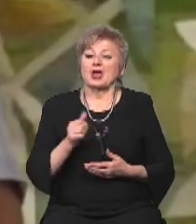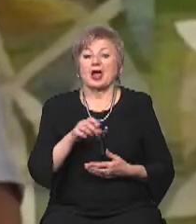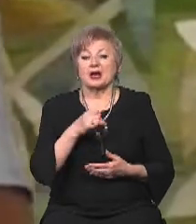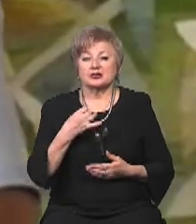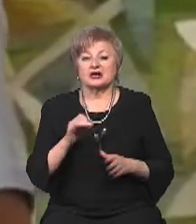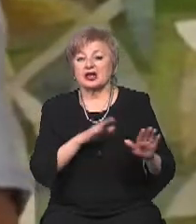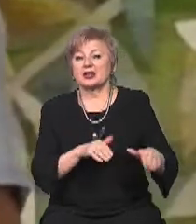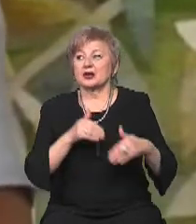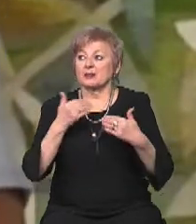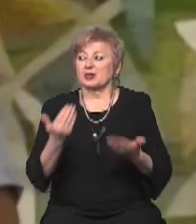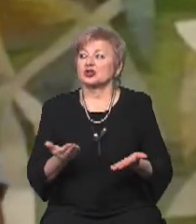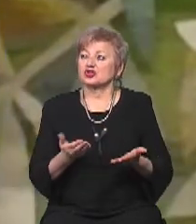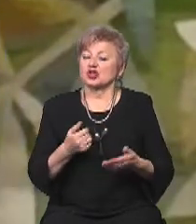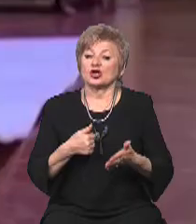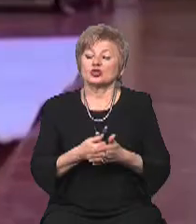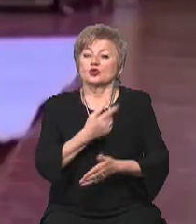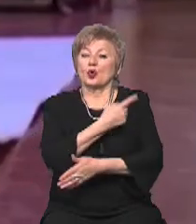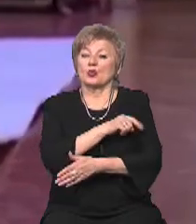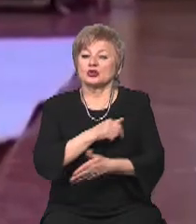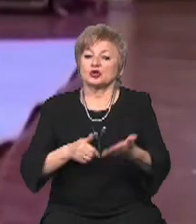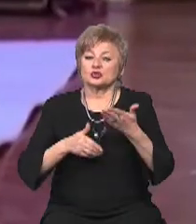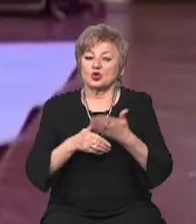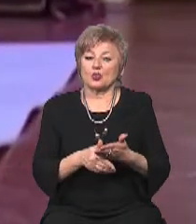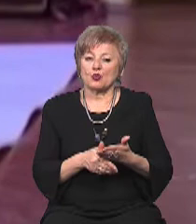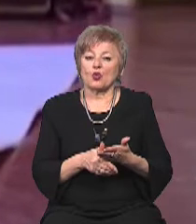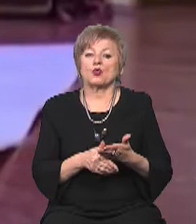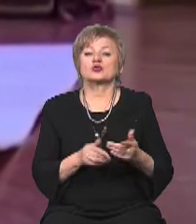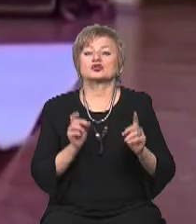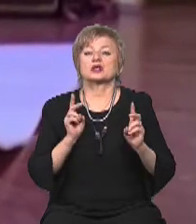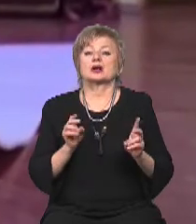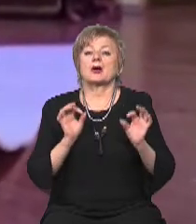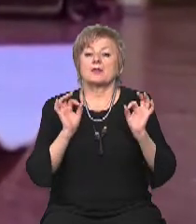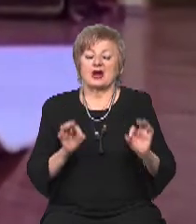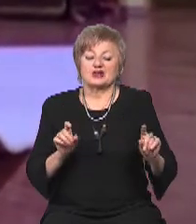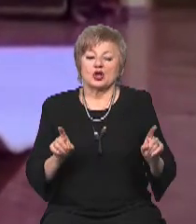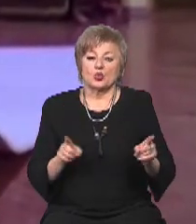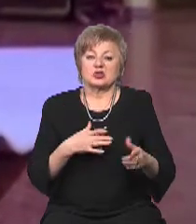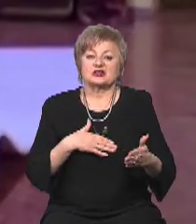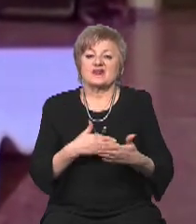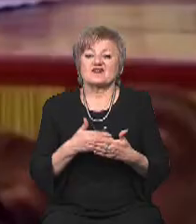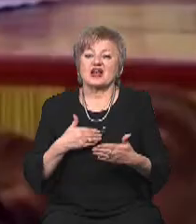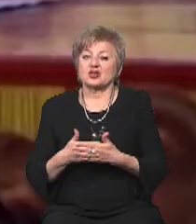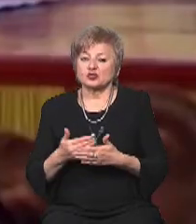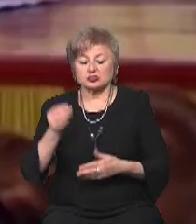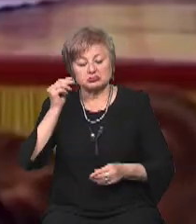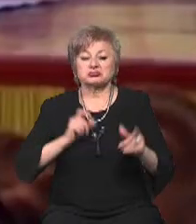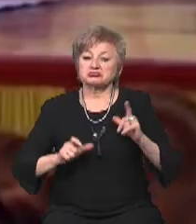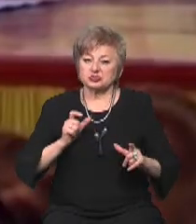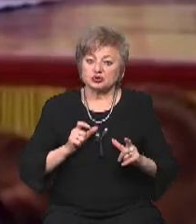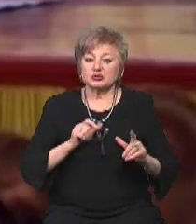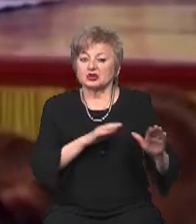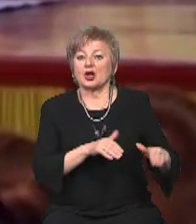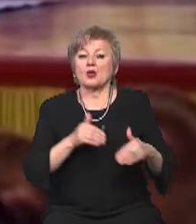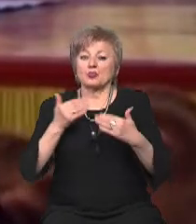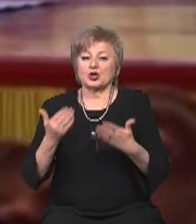Стахнюк пропонує навчати рівнян до медичної допомоги. До вашої уваги кадри, як подібне торік організовували волонтери з медколеджу. Влада міста планувала